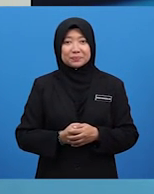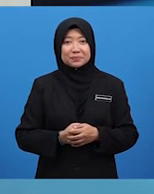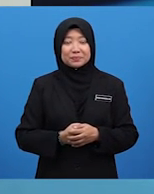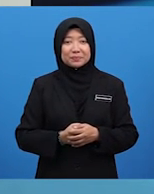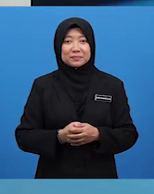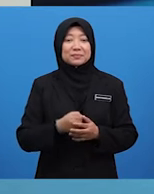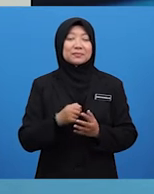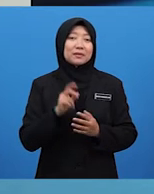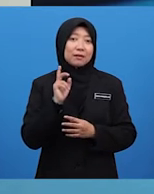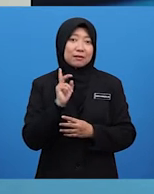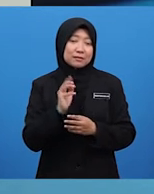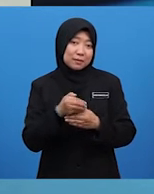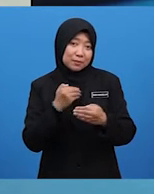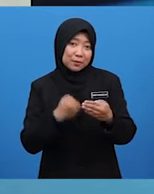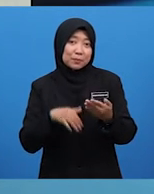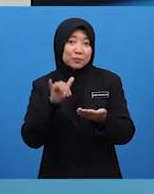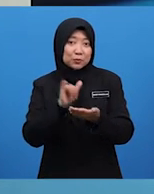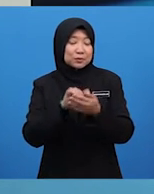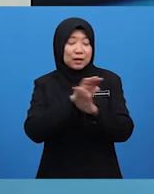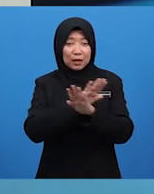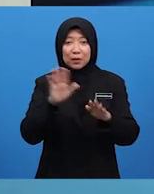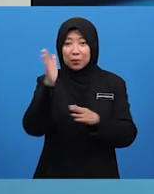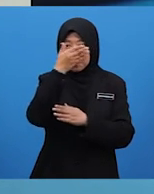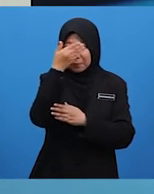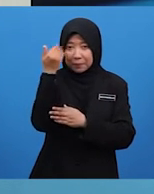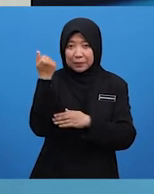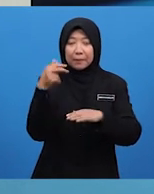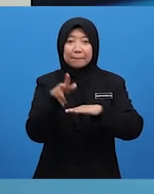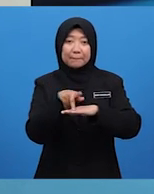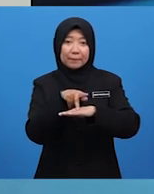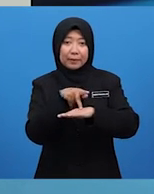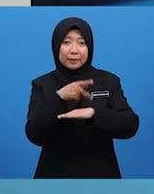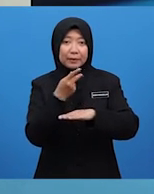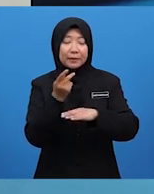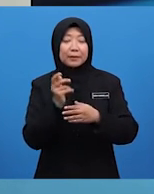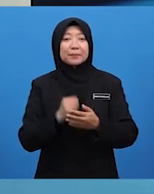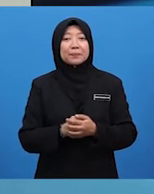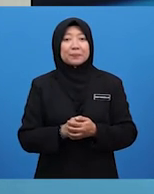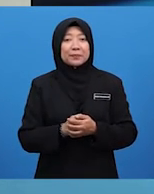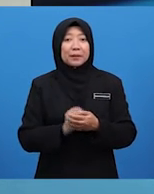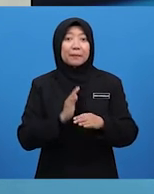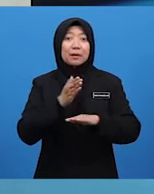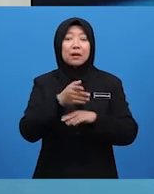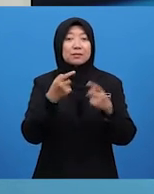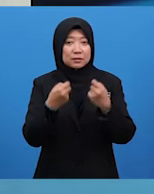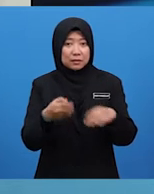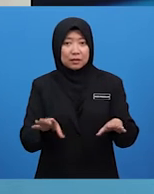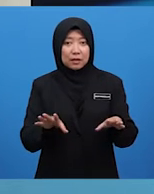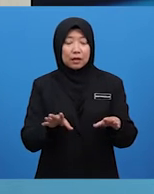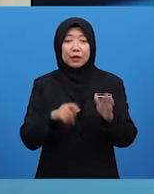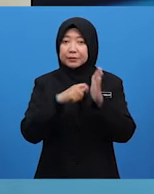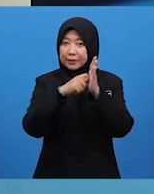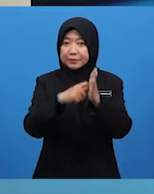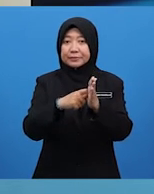Ha, sebelum itu jangan lupa di pangkal belah pastikan telah